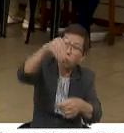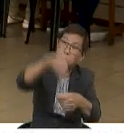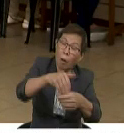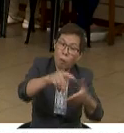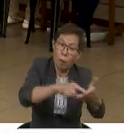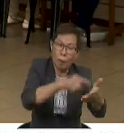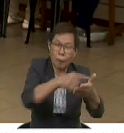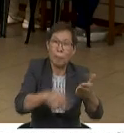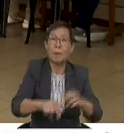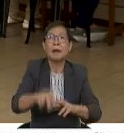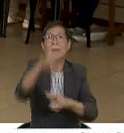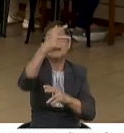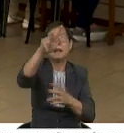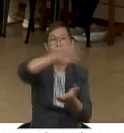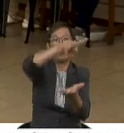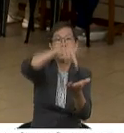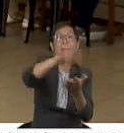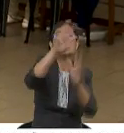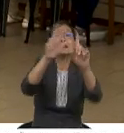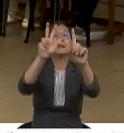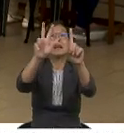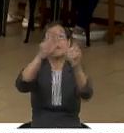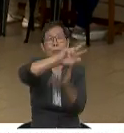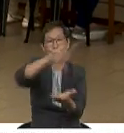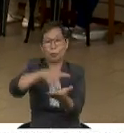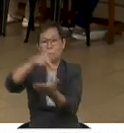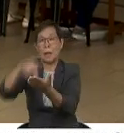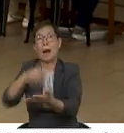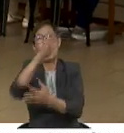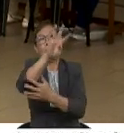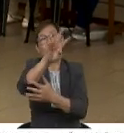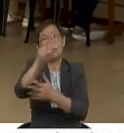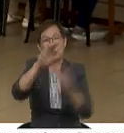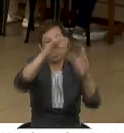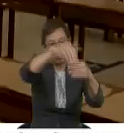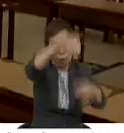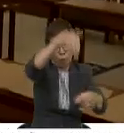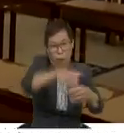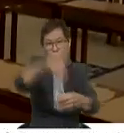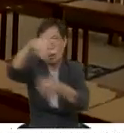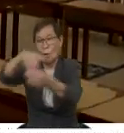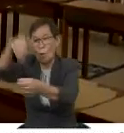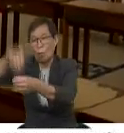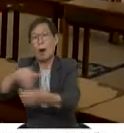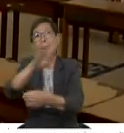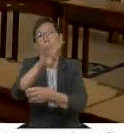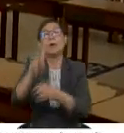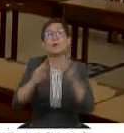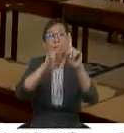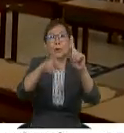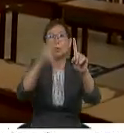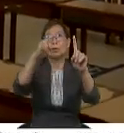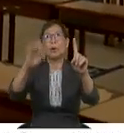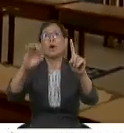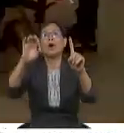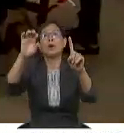mereka di 13 pusat mengundi dengan 42 saluran mengundi, manakala 1,210